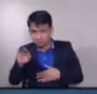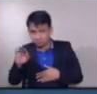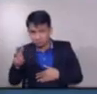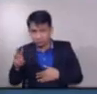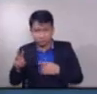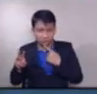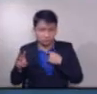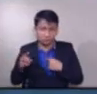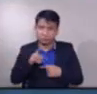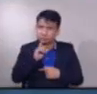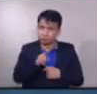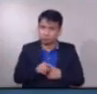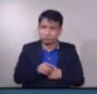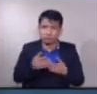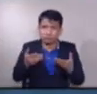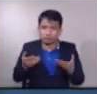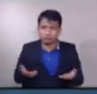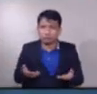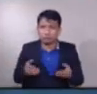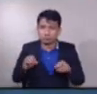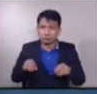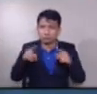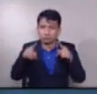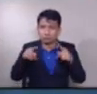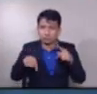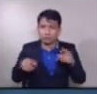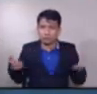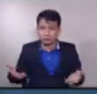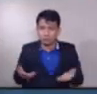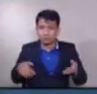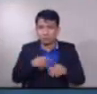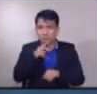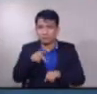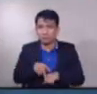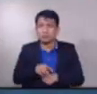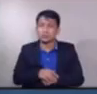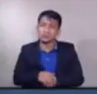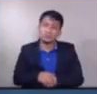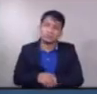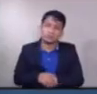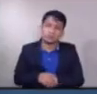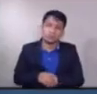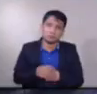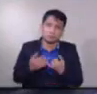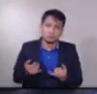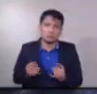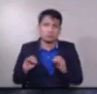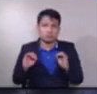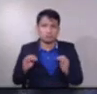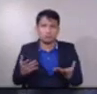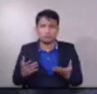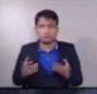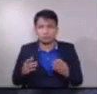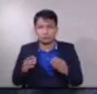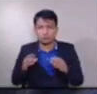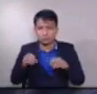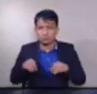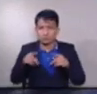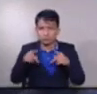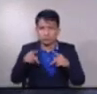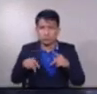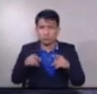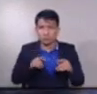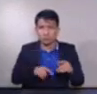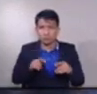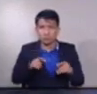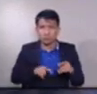naman kami? The reality is wala namang opportunity para sa amin dito sa bansa. Oh, as of now, we can say there are no opportunities. Kaya nga